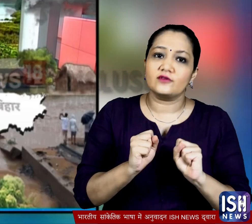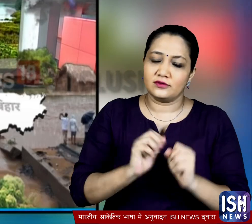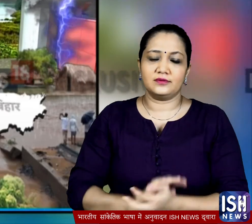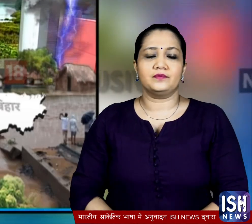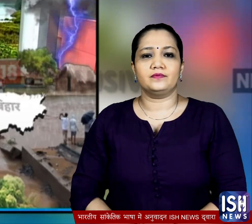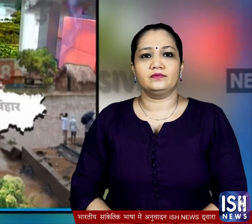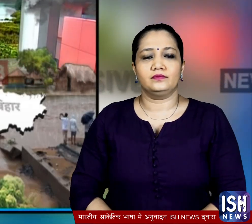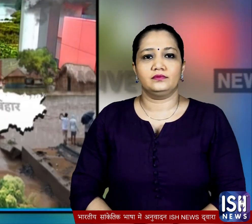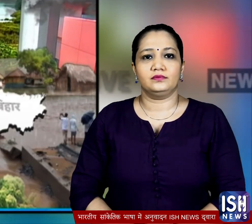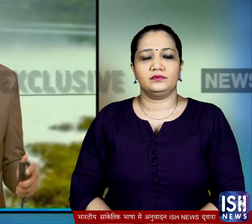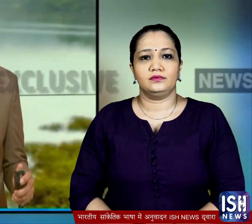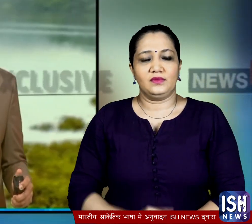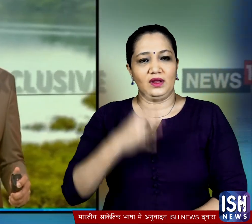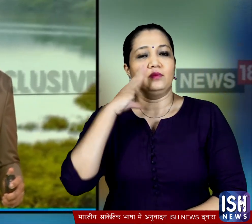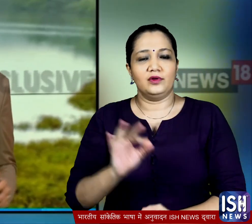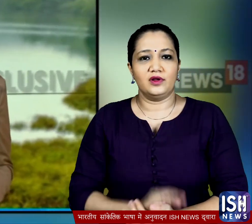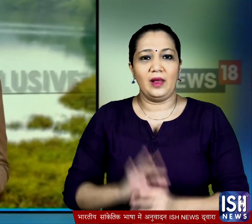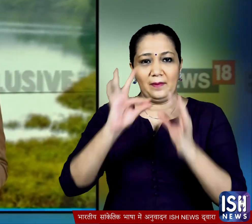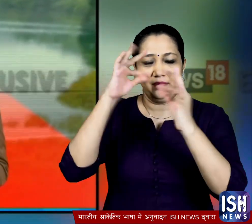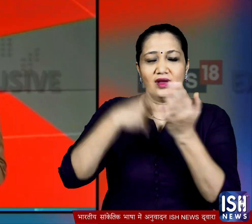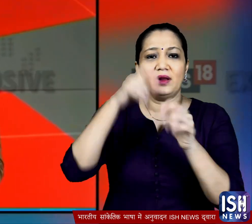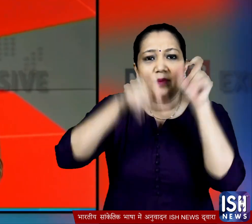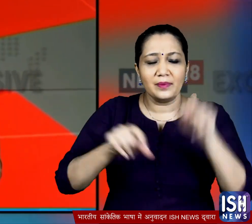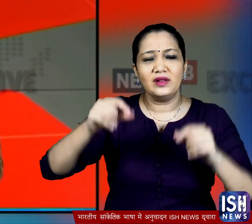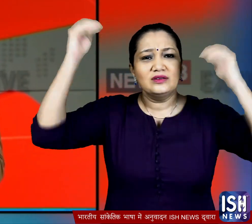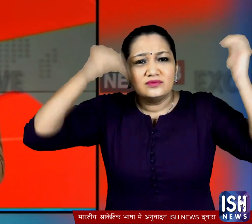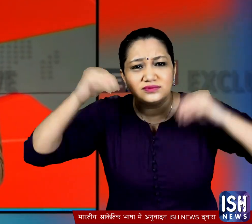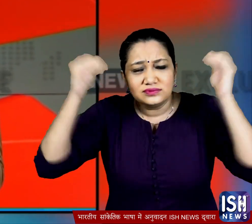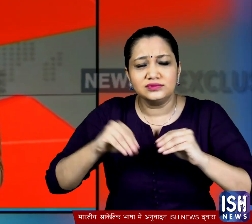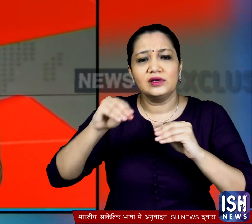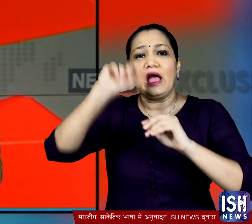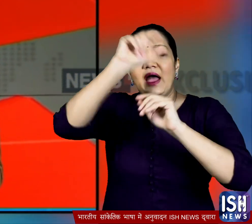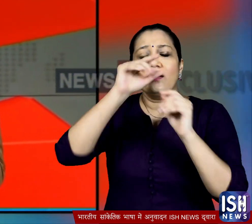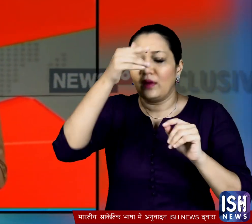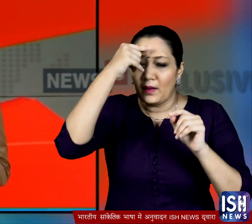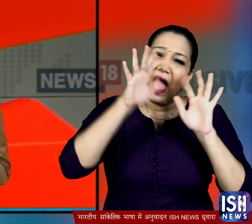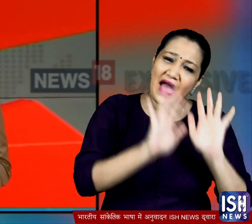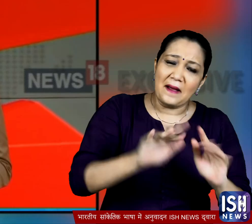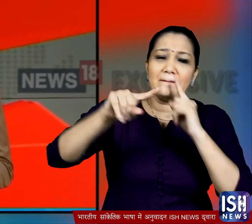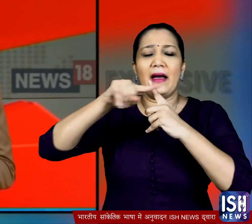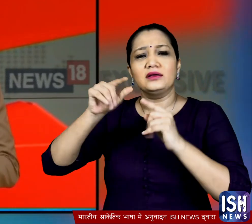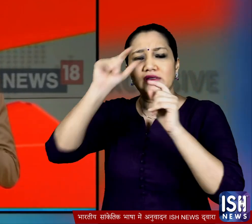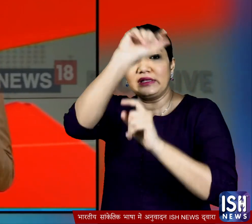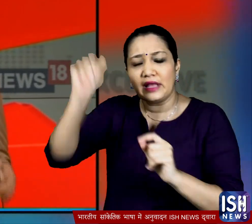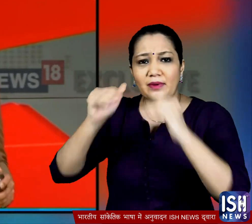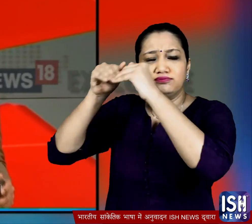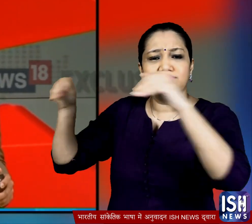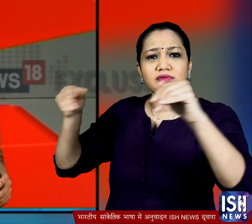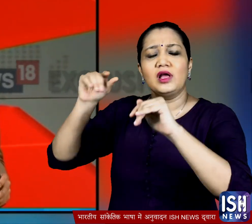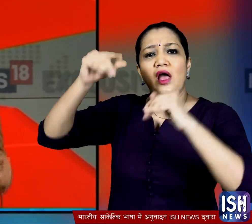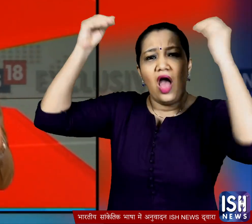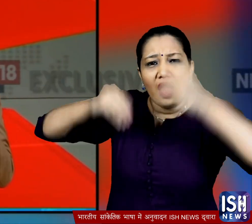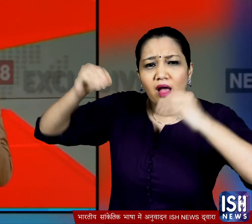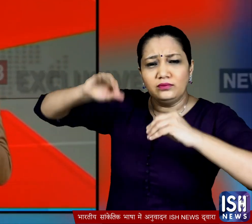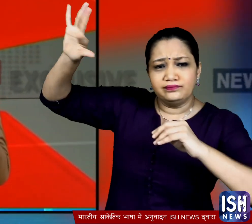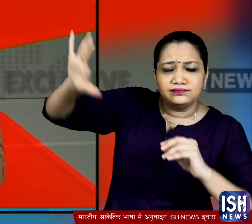खड़ा हो चुका है। सौभाग्य की एक बात यह कि बिहार के लोगों पर मानसून से ज्यादा नेपाल की बारिश का कहर उनको झेलना